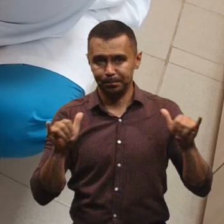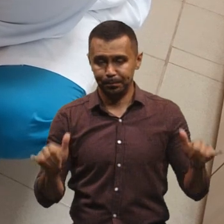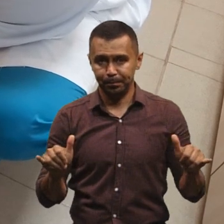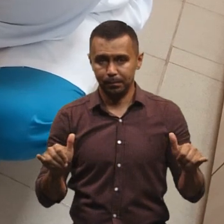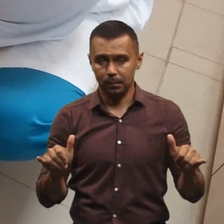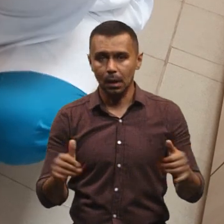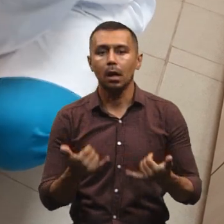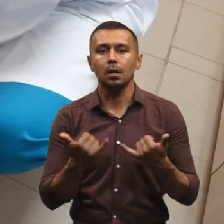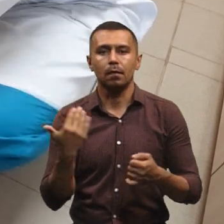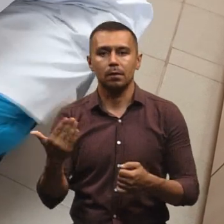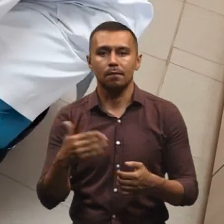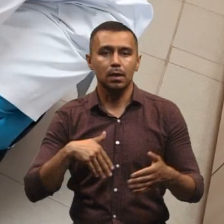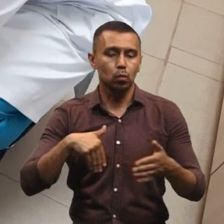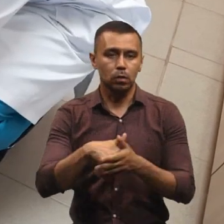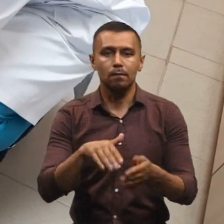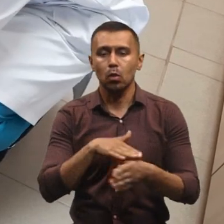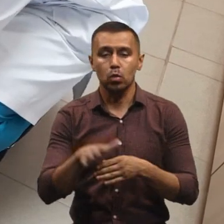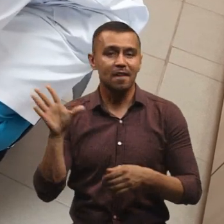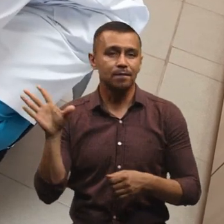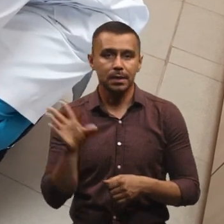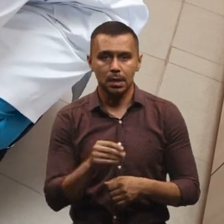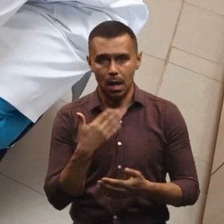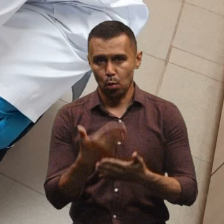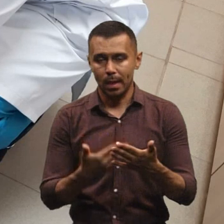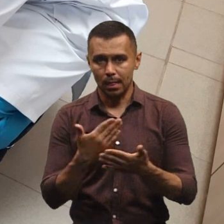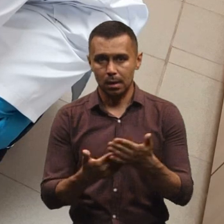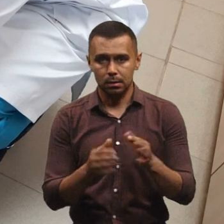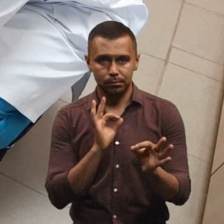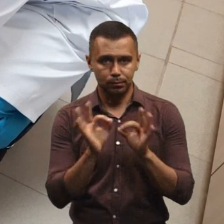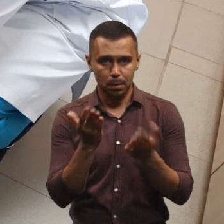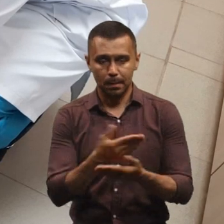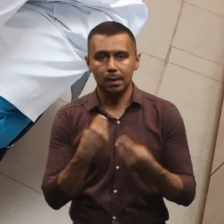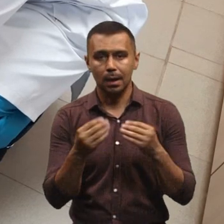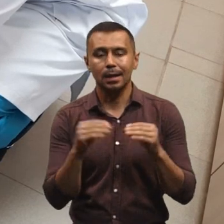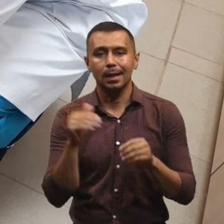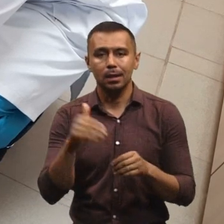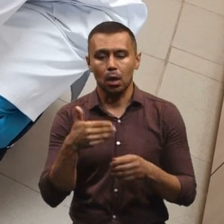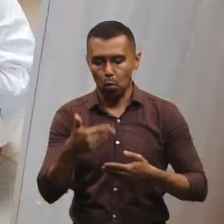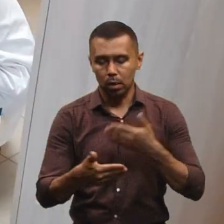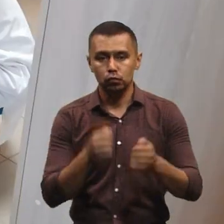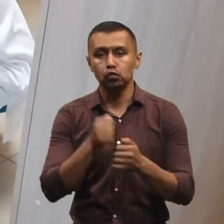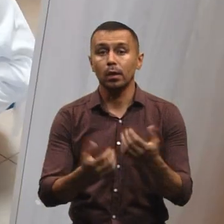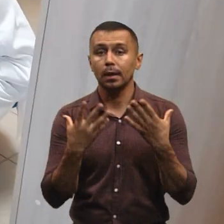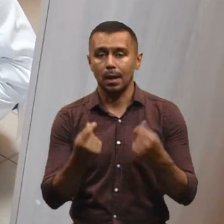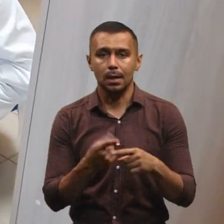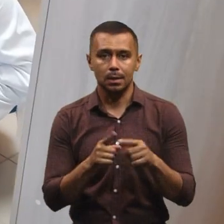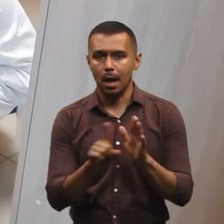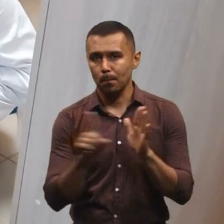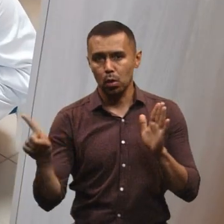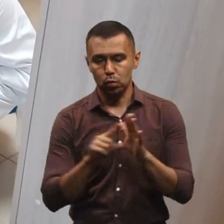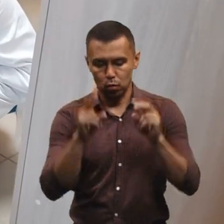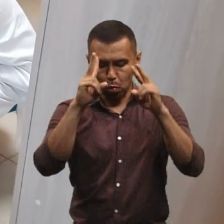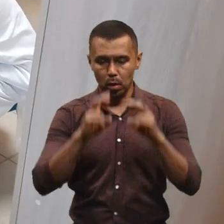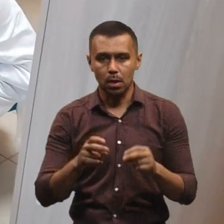зараз він відпустці виконує всі рекомендації рекомендали 10 тисяч кроків щодня це амбулаторний